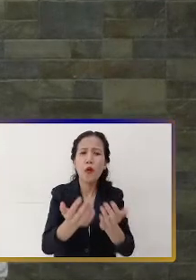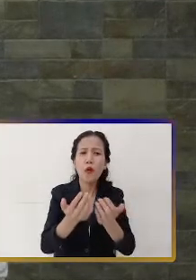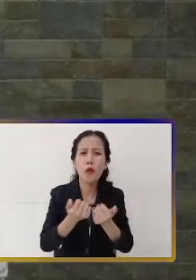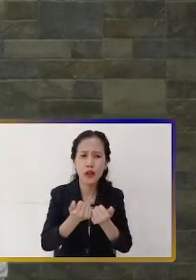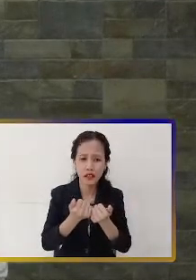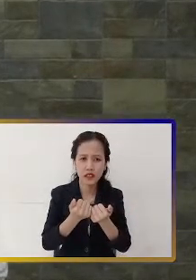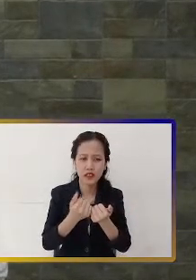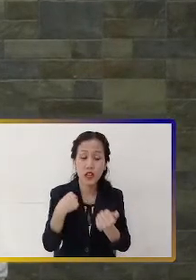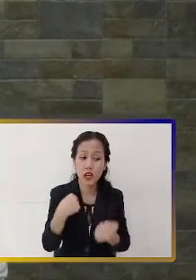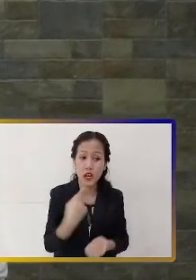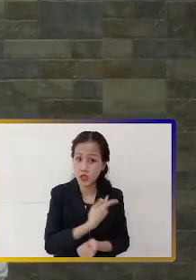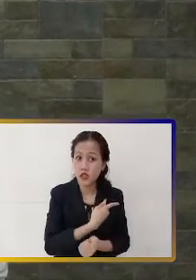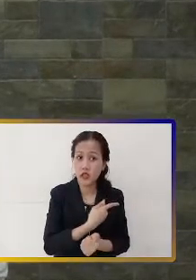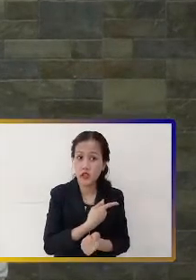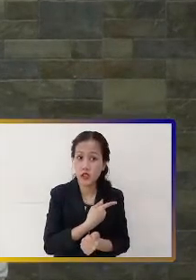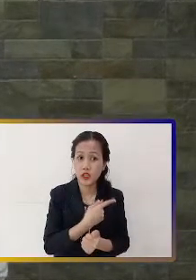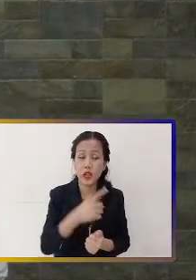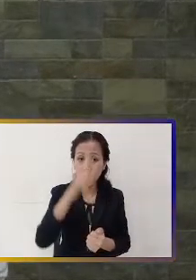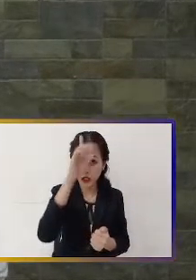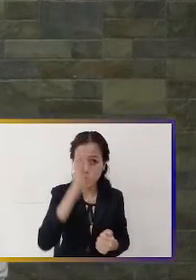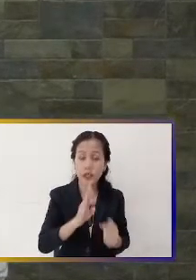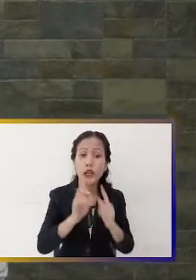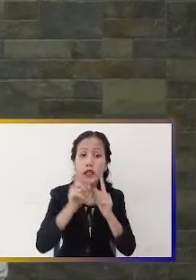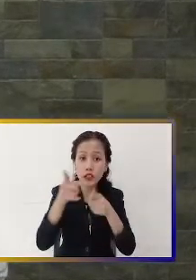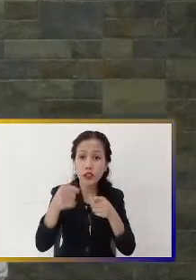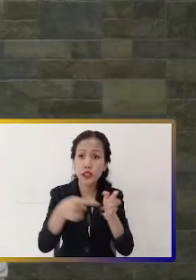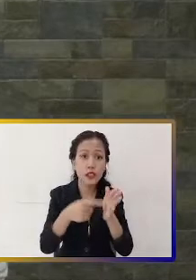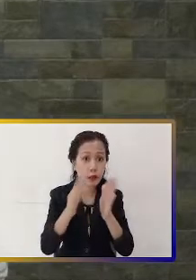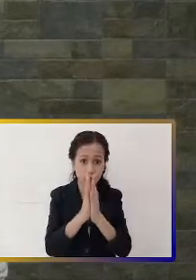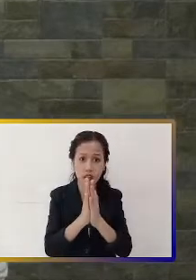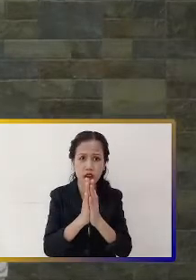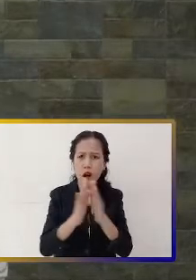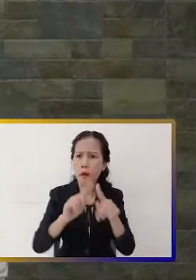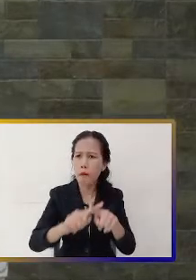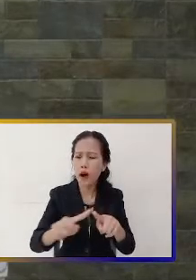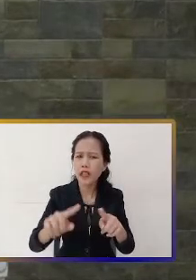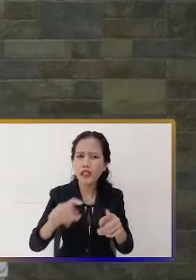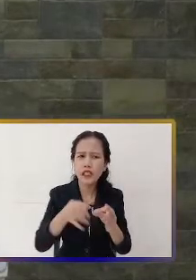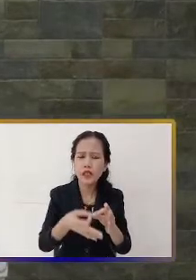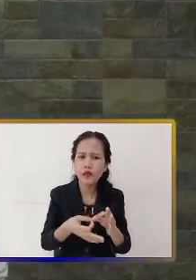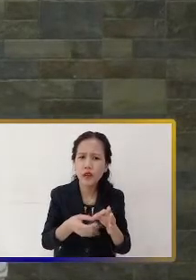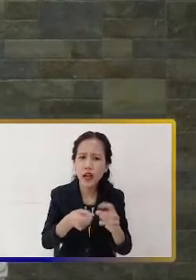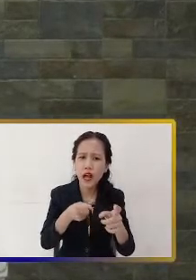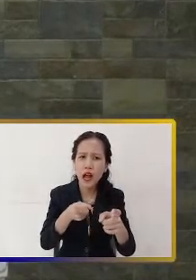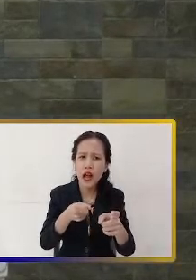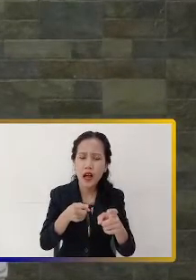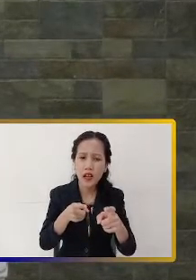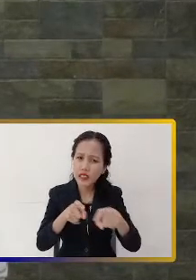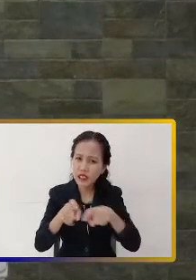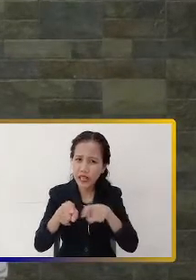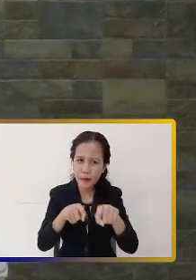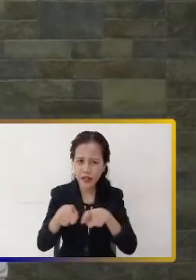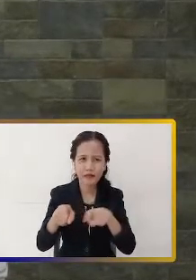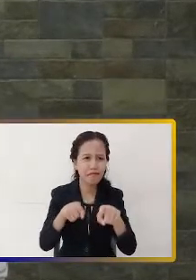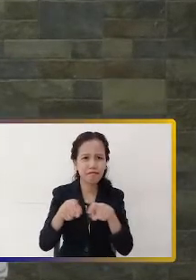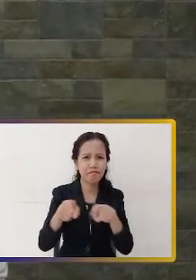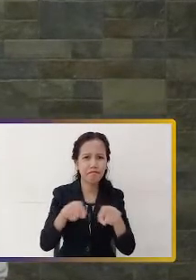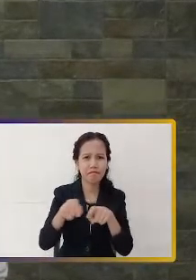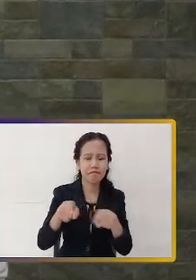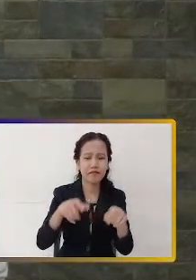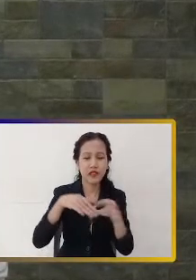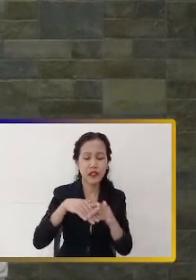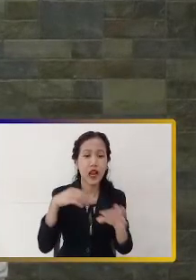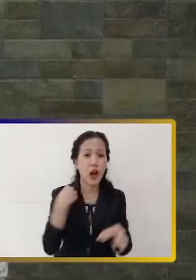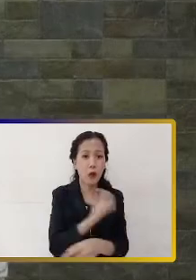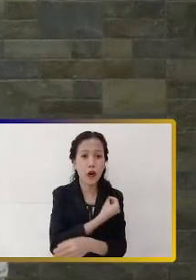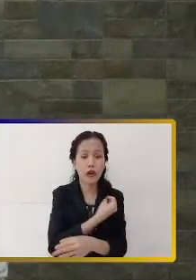Gusto nating sagutin ng Diyos ang panalangin natin, pero as we examine, kapag in-examine kaya ng Diyos yung content ng panalangin natin, ano kaya ang masusumpungan